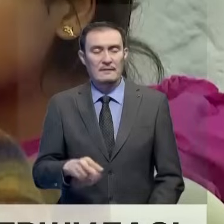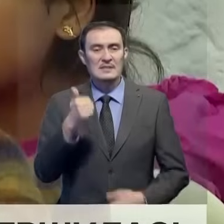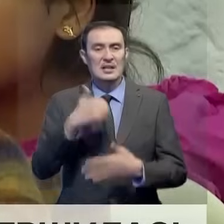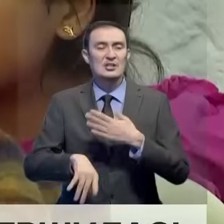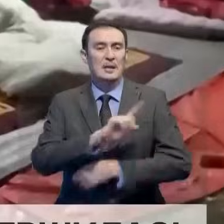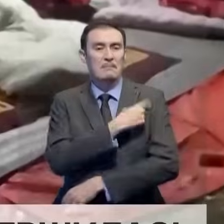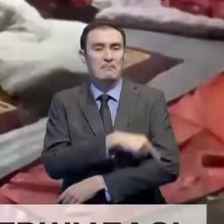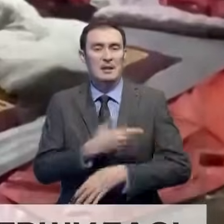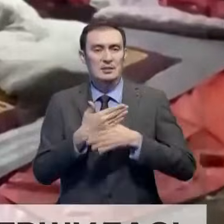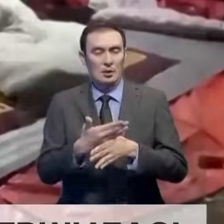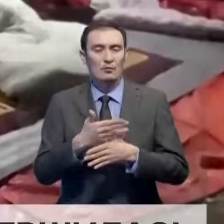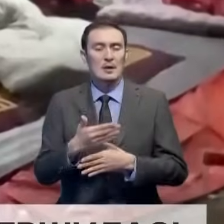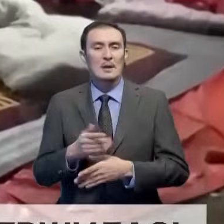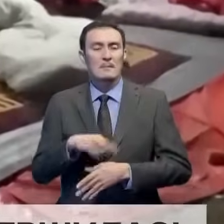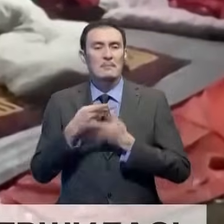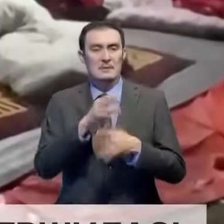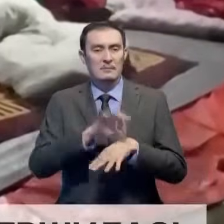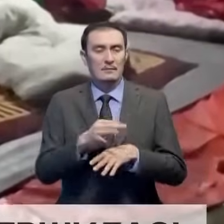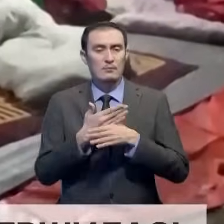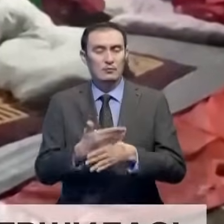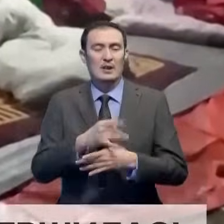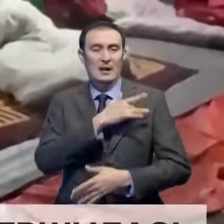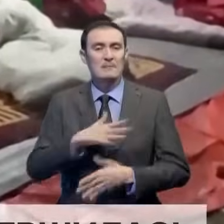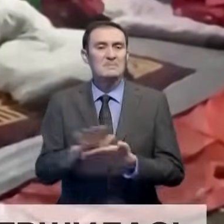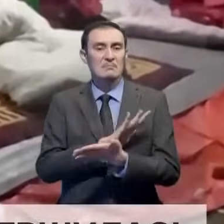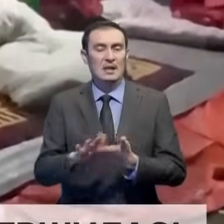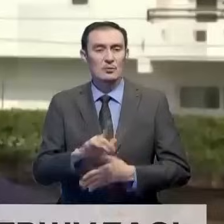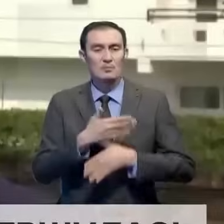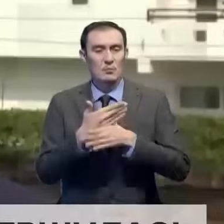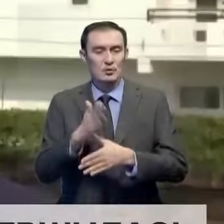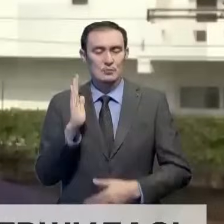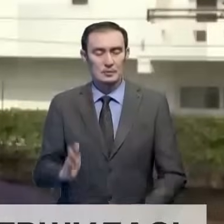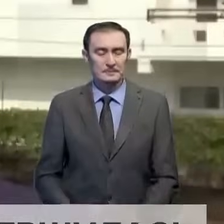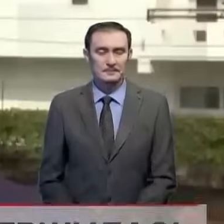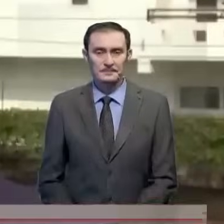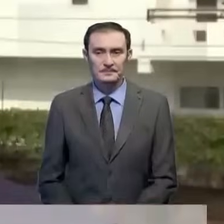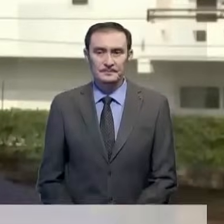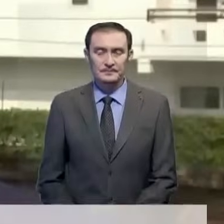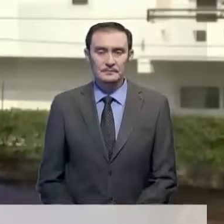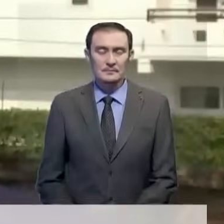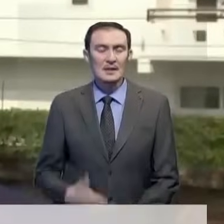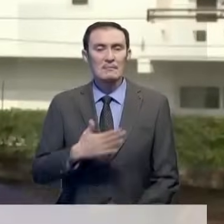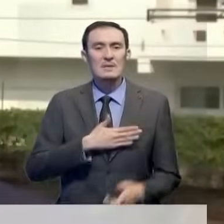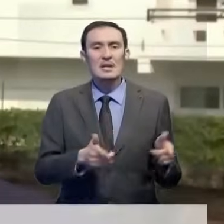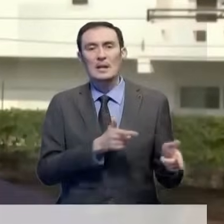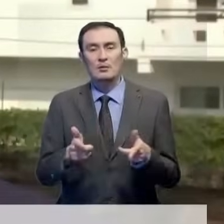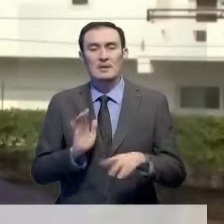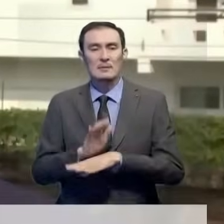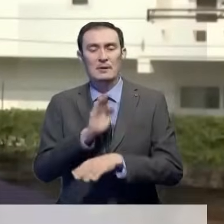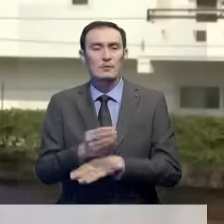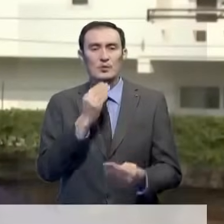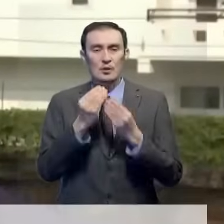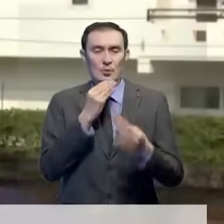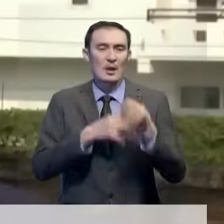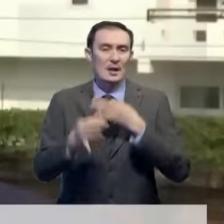Столичные больницы готовы принимать пациентов. Раненым окажут бесплатную медпомощь. Мы готовим к отправке еду и